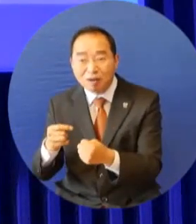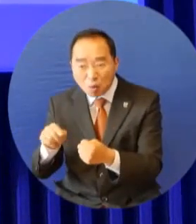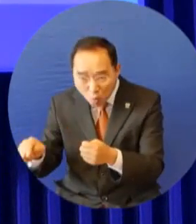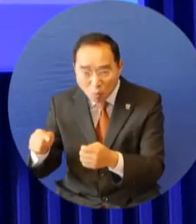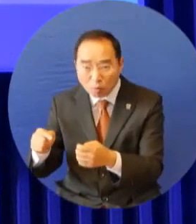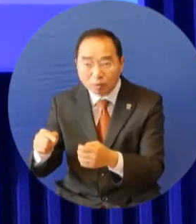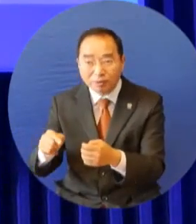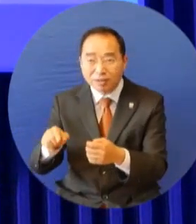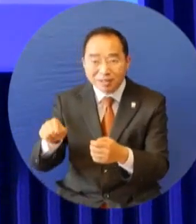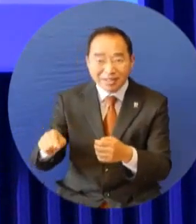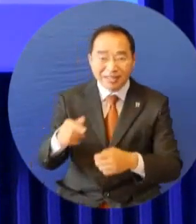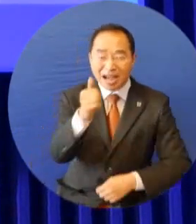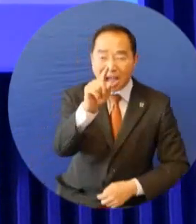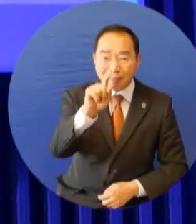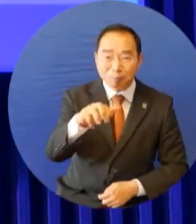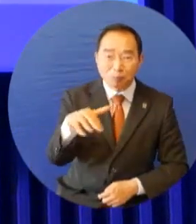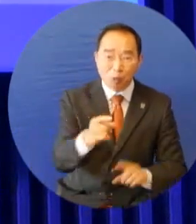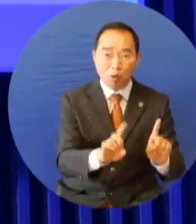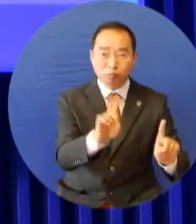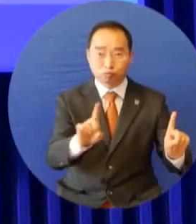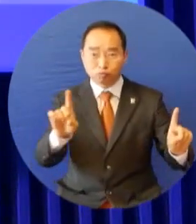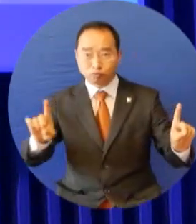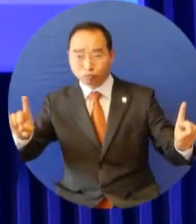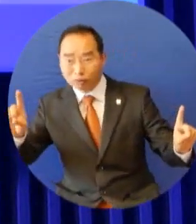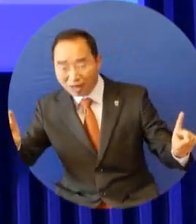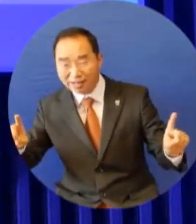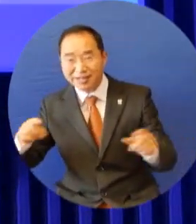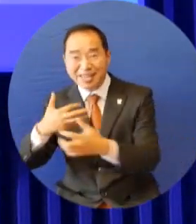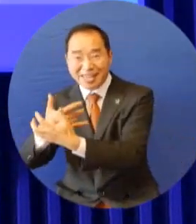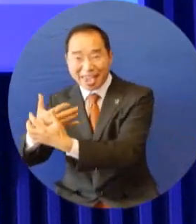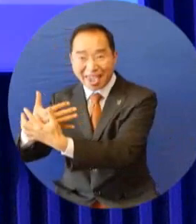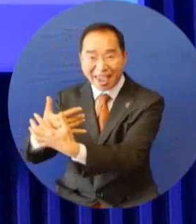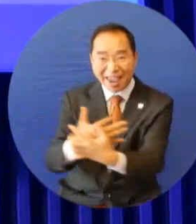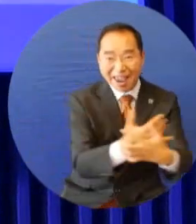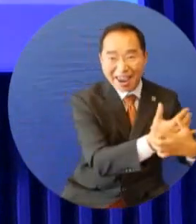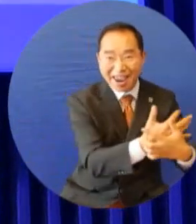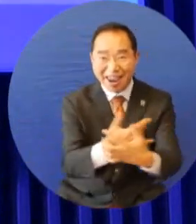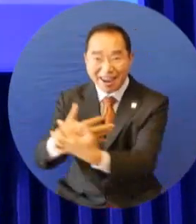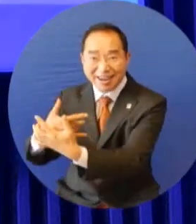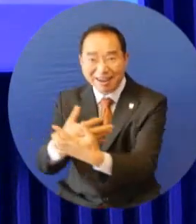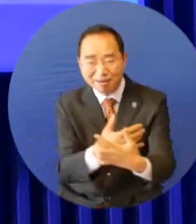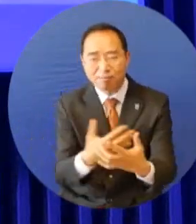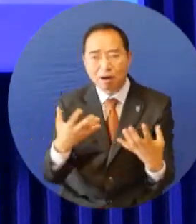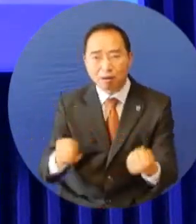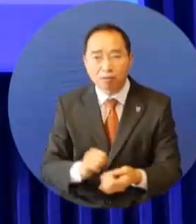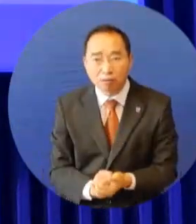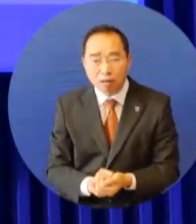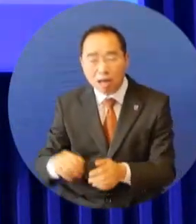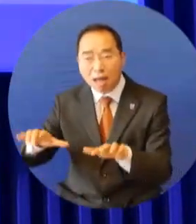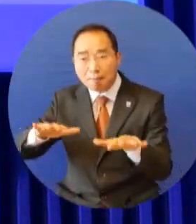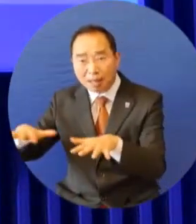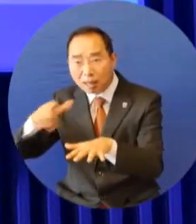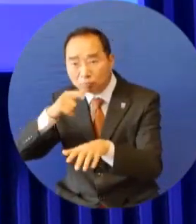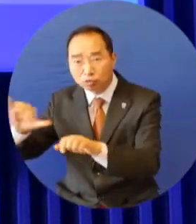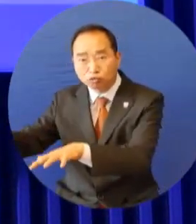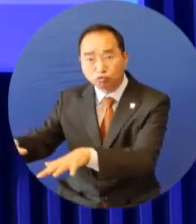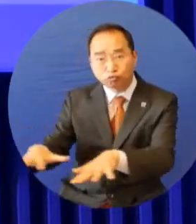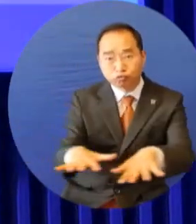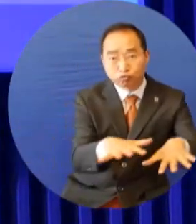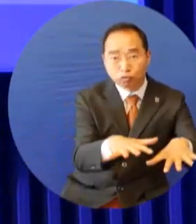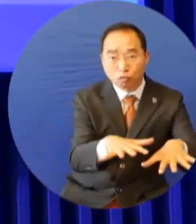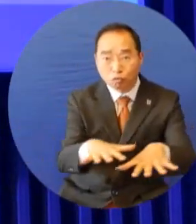거예요. 이게 거의 산소 동화작용. 산소 작용을 하고 빛 광합성을 하지 바닷물이